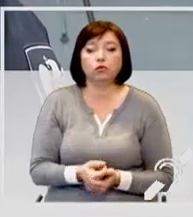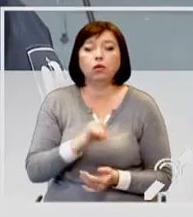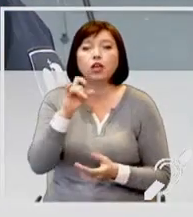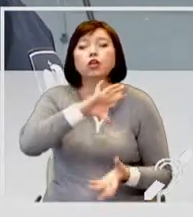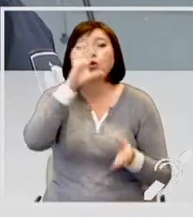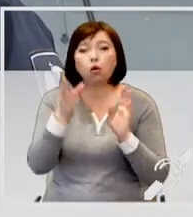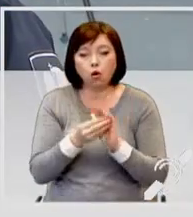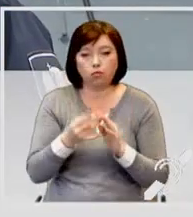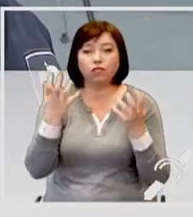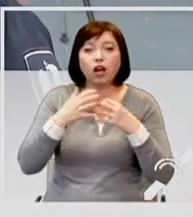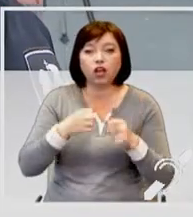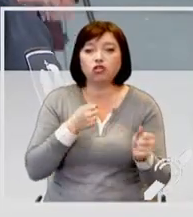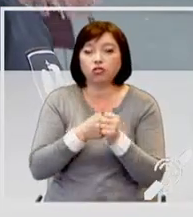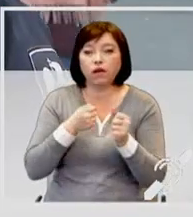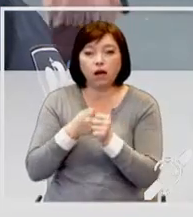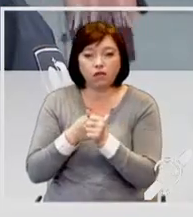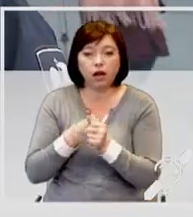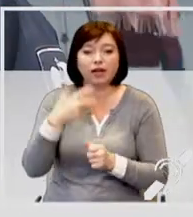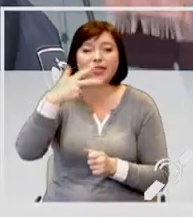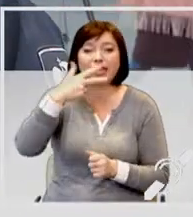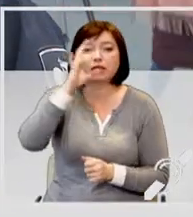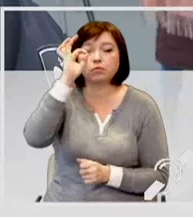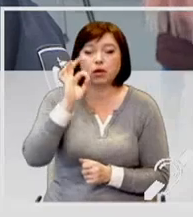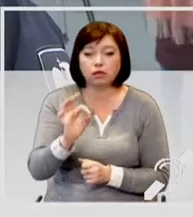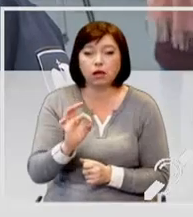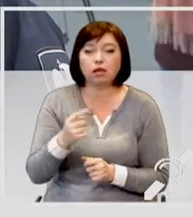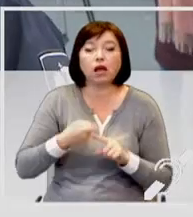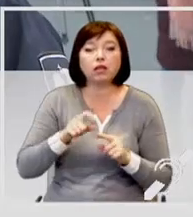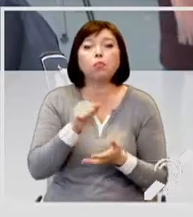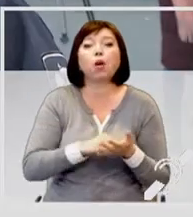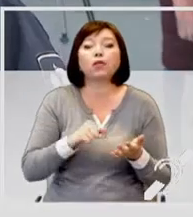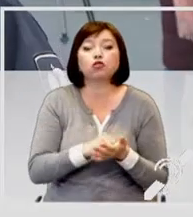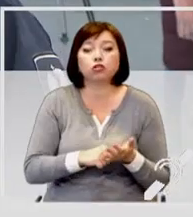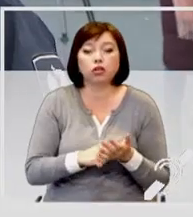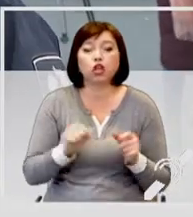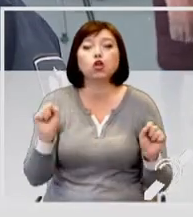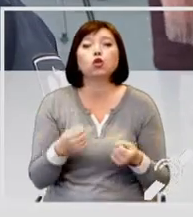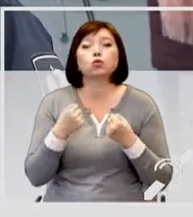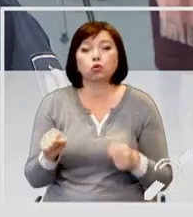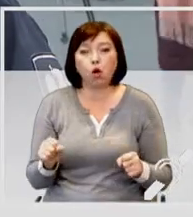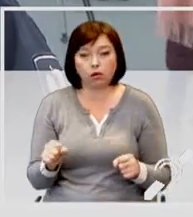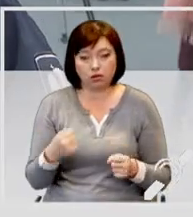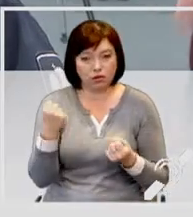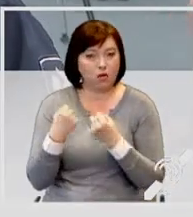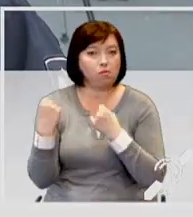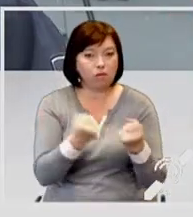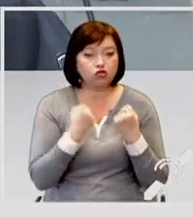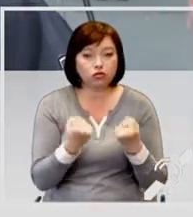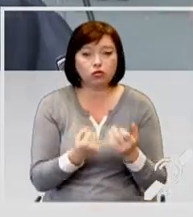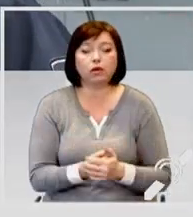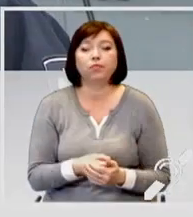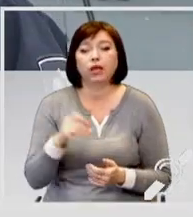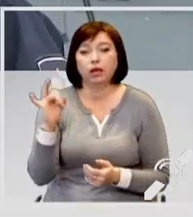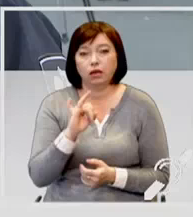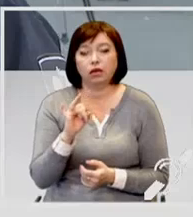numărul total de accidente rutiere, 30% sunt din motivul vitezei excesive